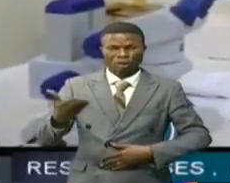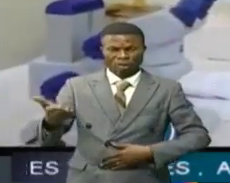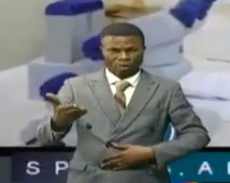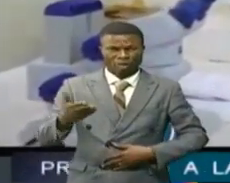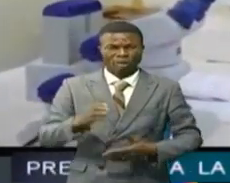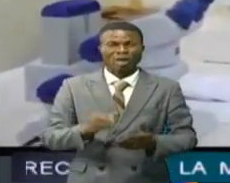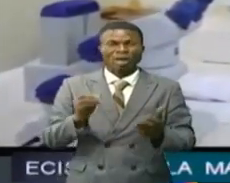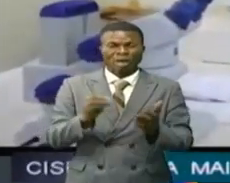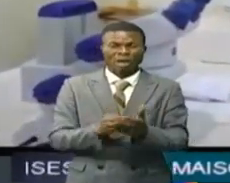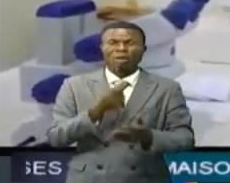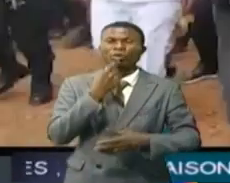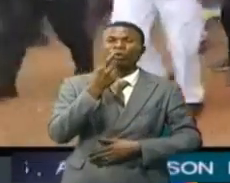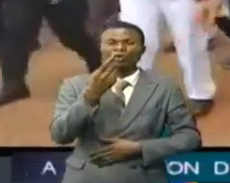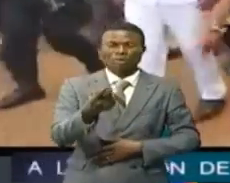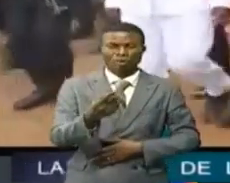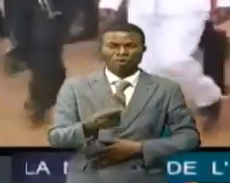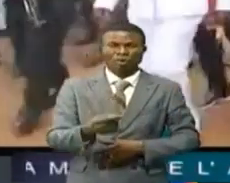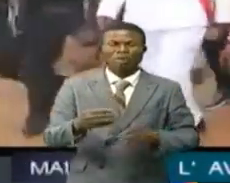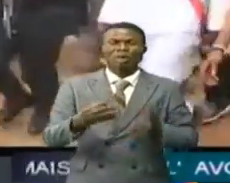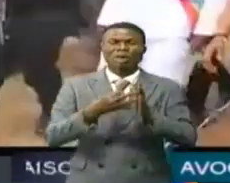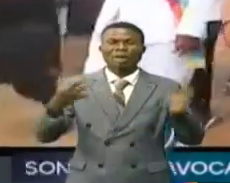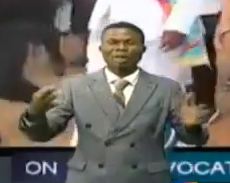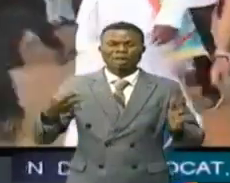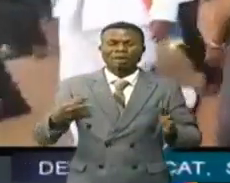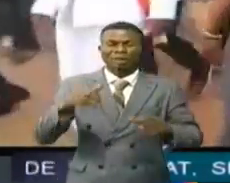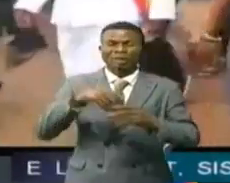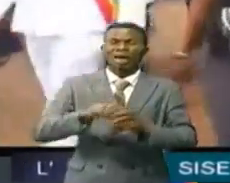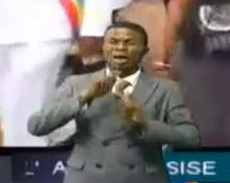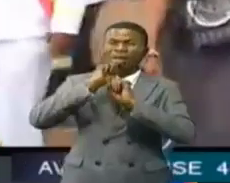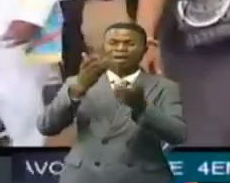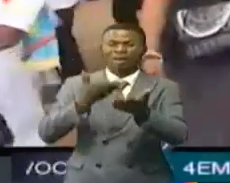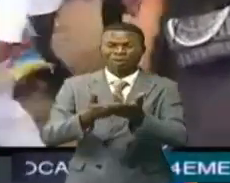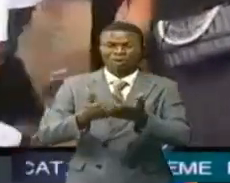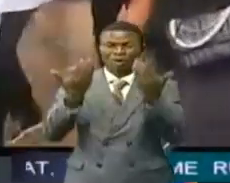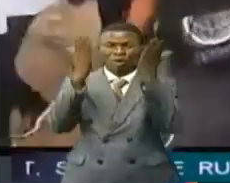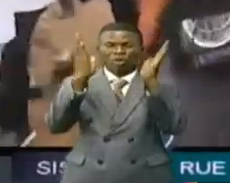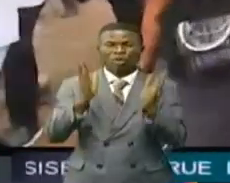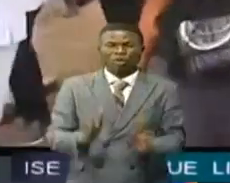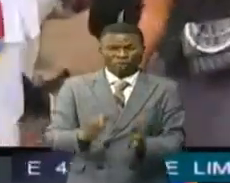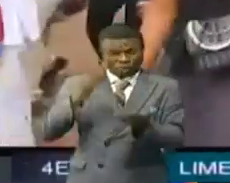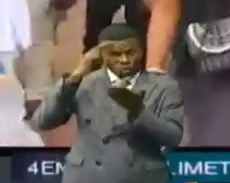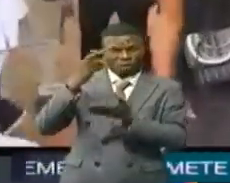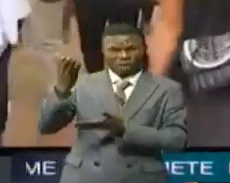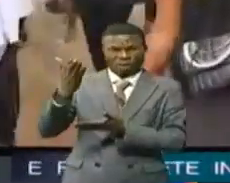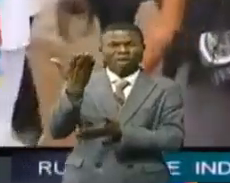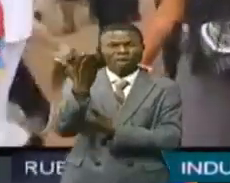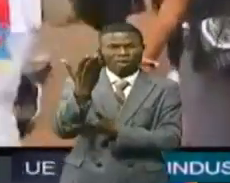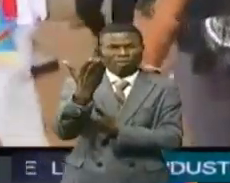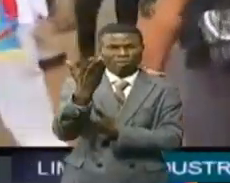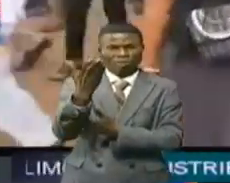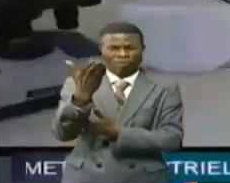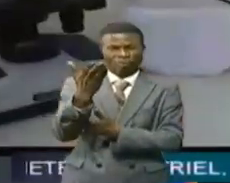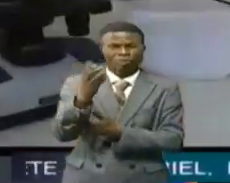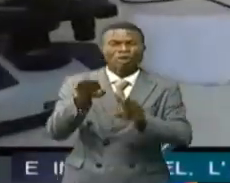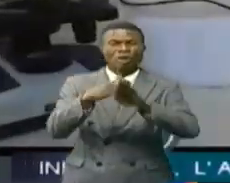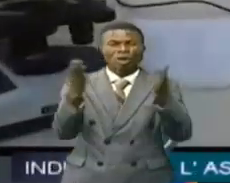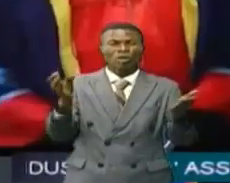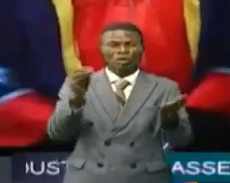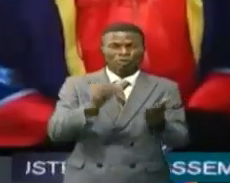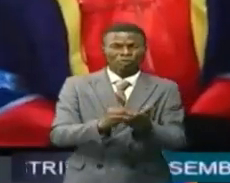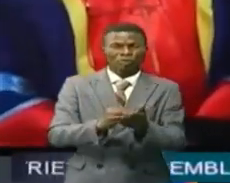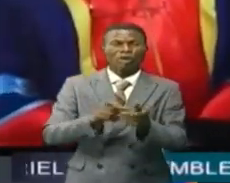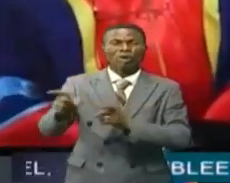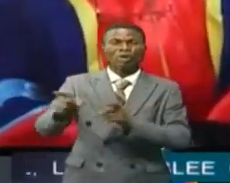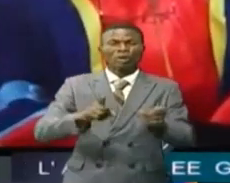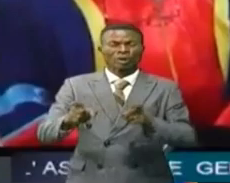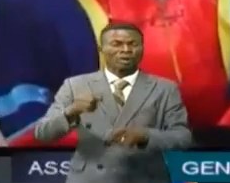est de signaler qu'à travers ces gestes, les étudiants de l'UKV plaident pour la réouverture de la faculté